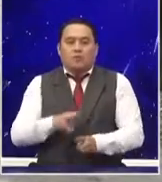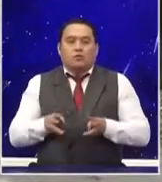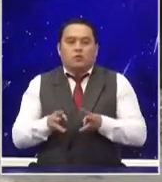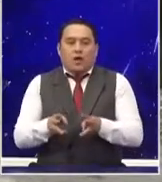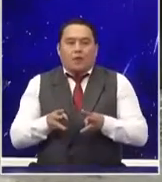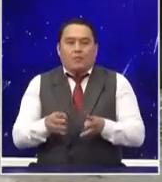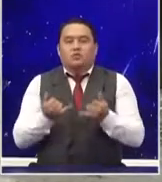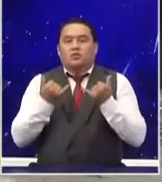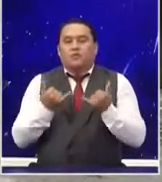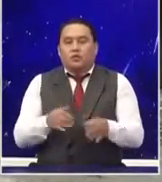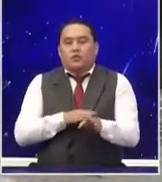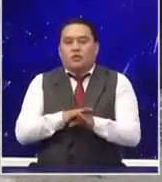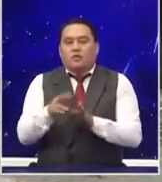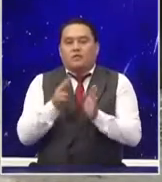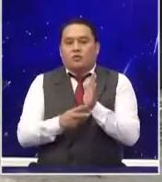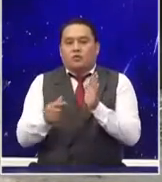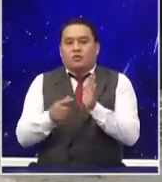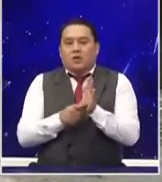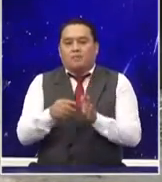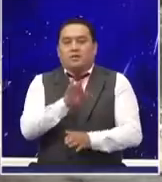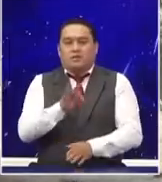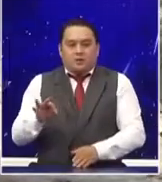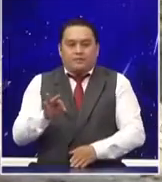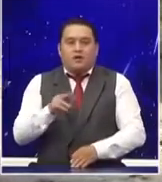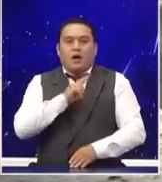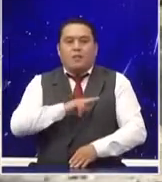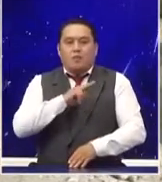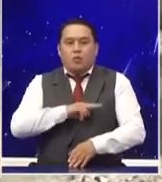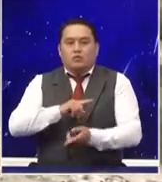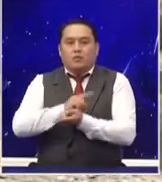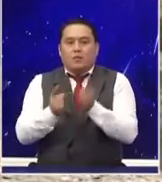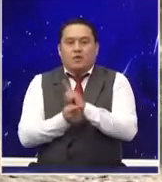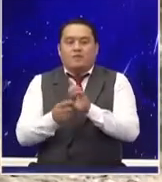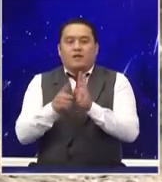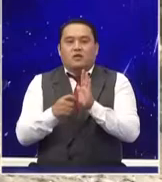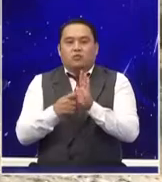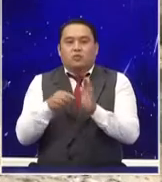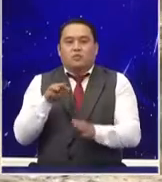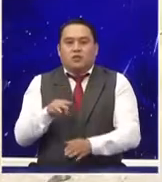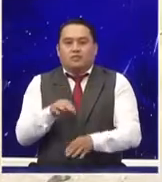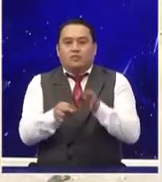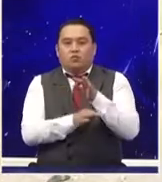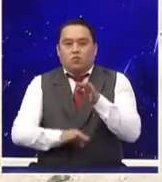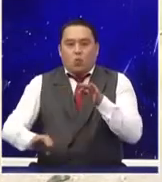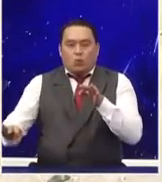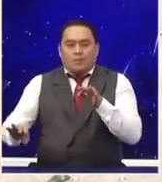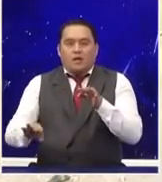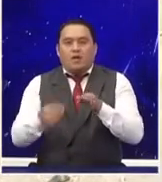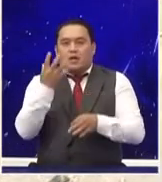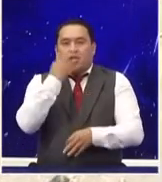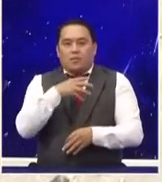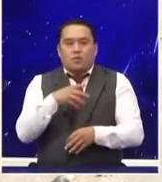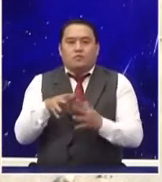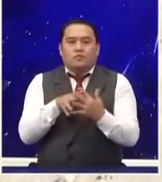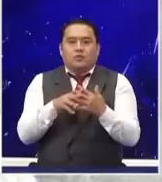сетей. На данный момент выполнено 97% работ. В ходе ремонта заменено 800 метров труб. Всего общая протяженность тепловых сетей в